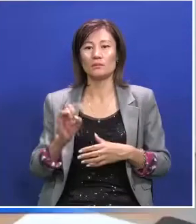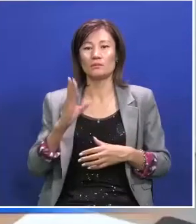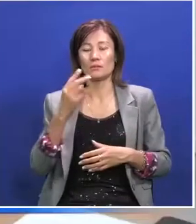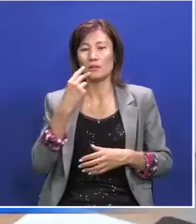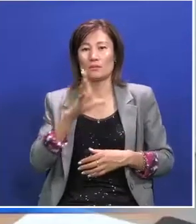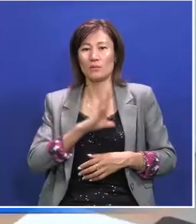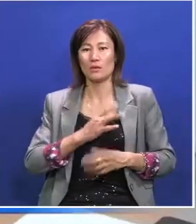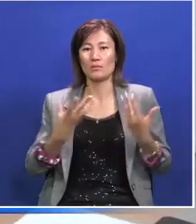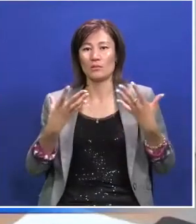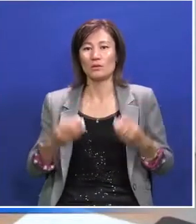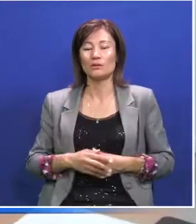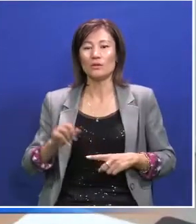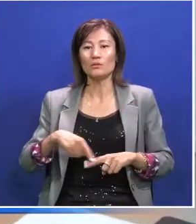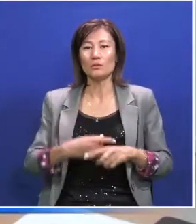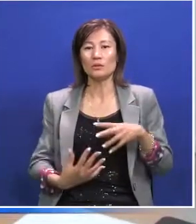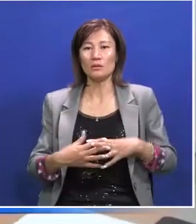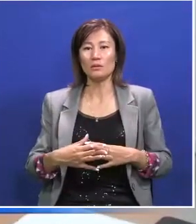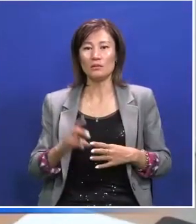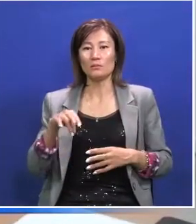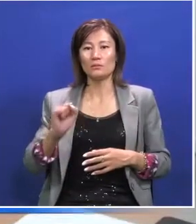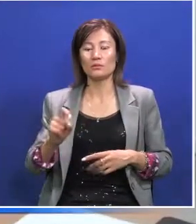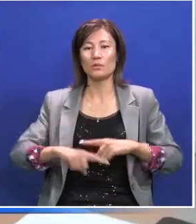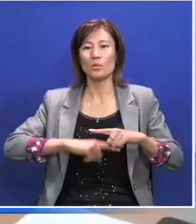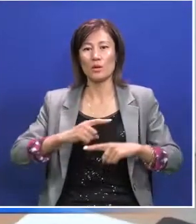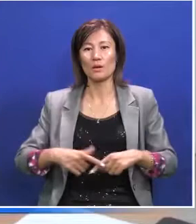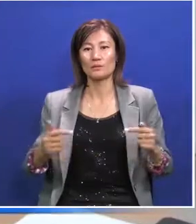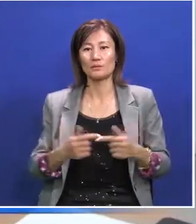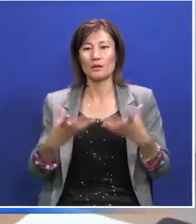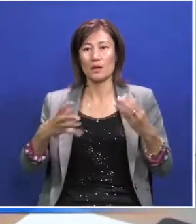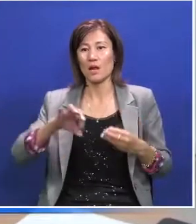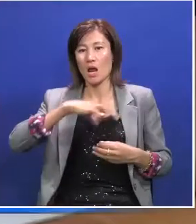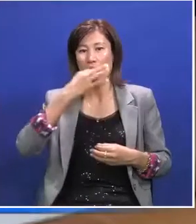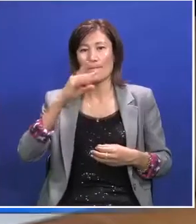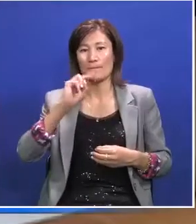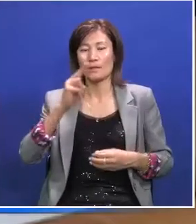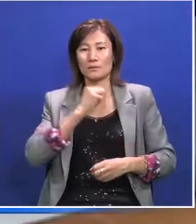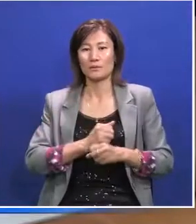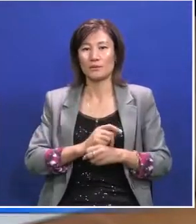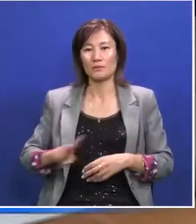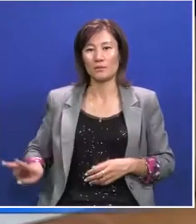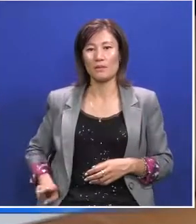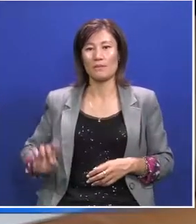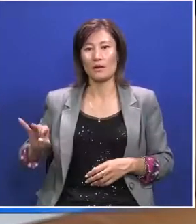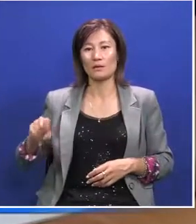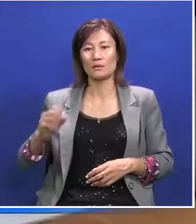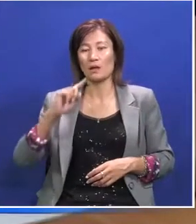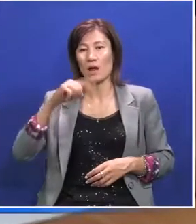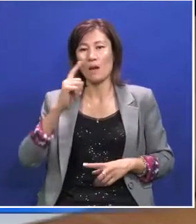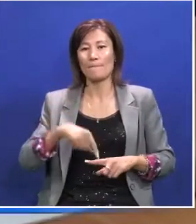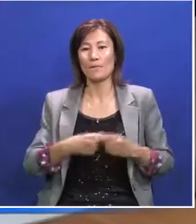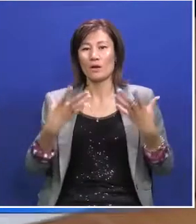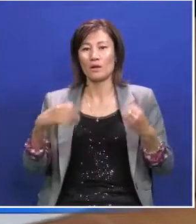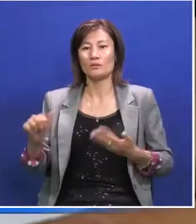отыр. Ордабасы ауданындағы науқанның өткізілуіне тікелей жауапты статистика басқармасының басшысы айтқандай, бұл жолы қағаз